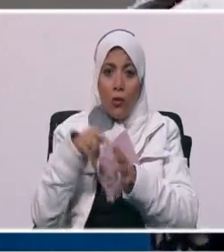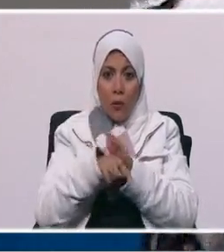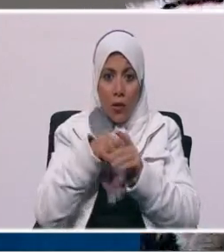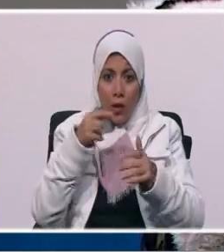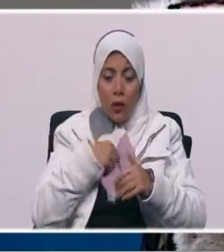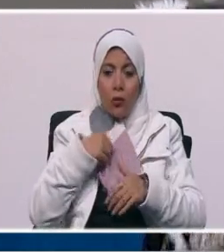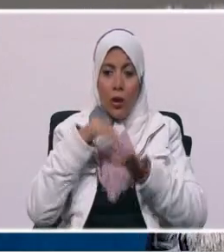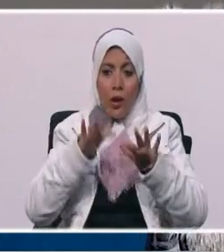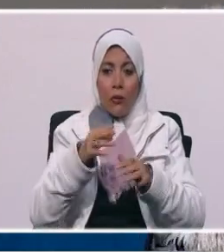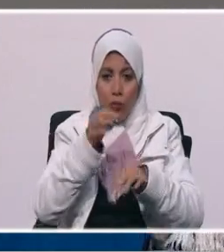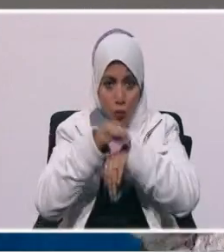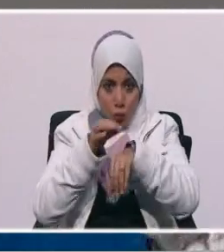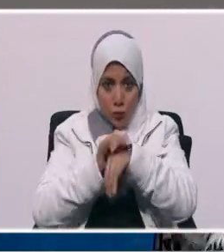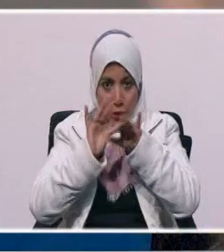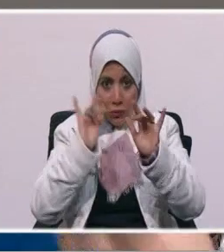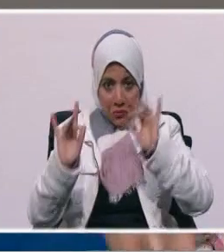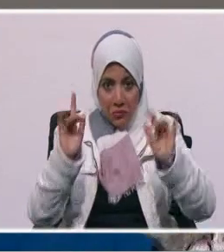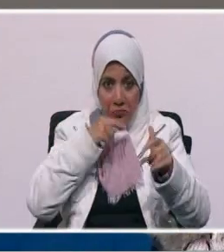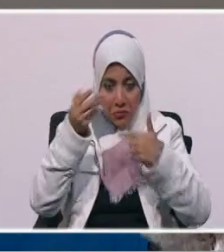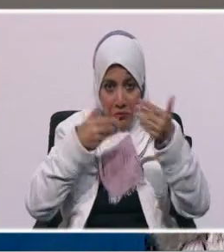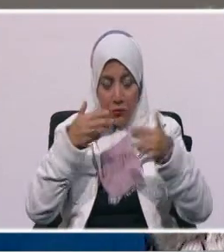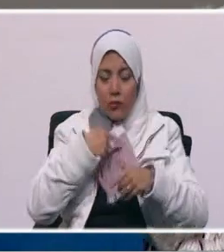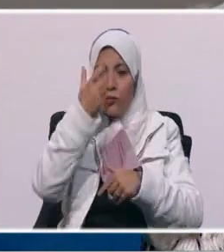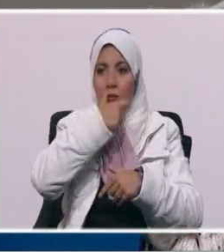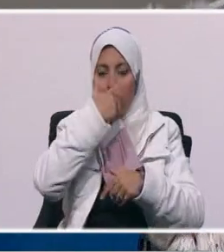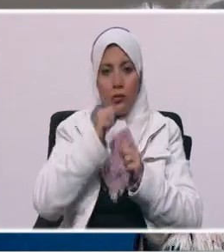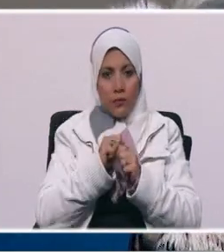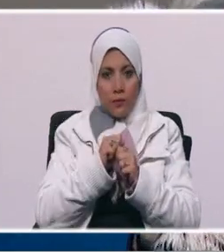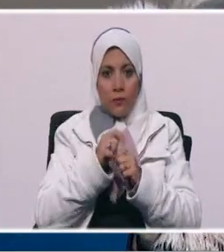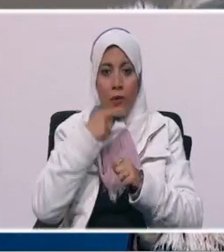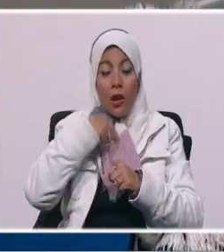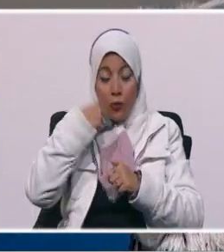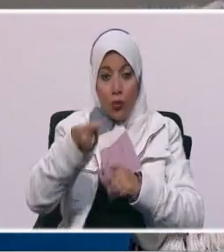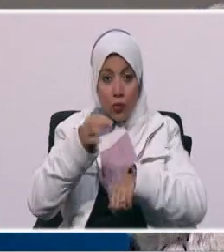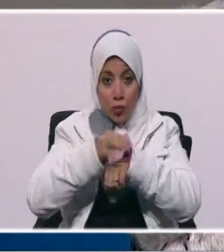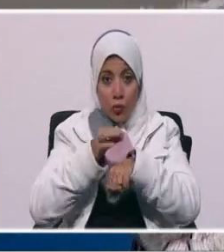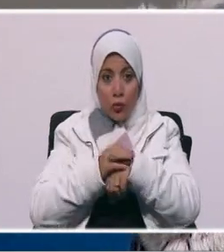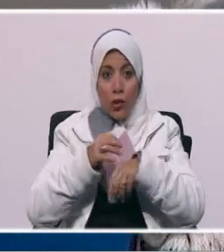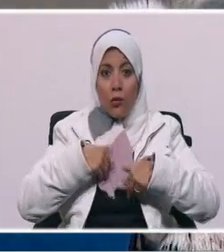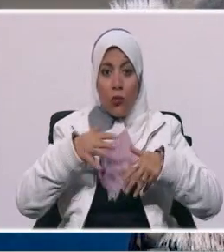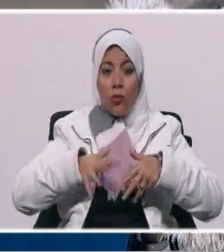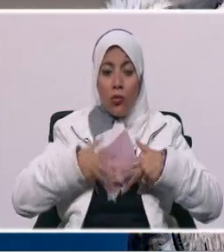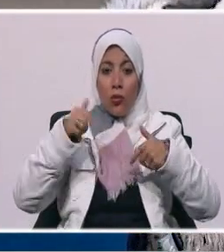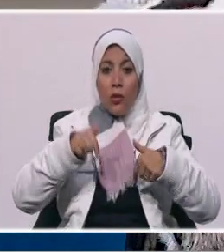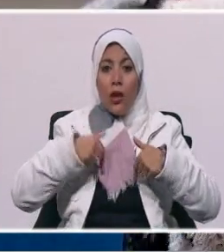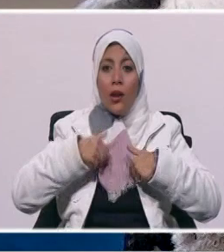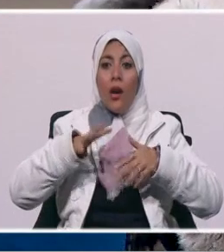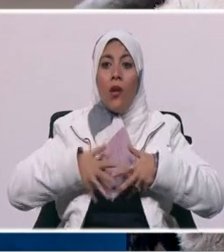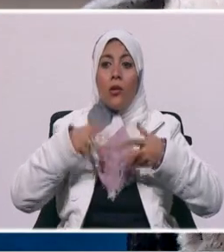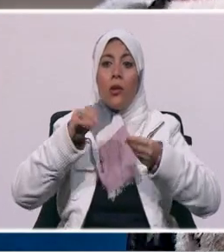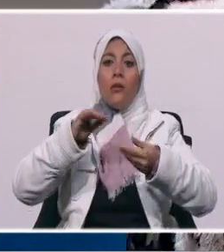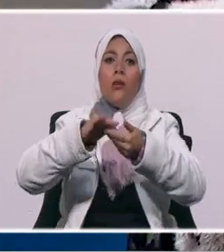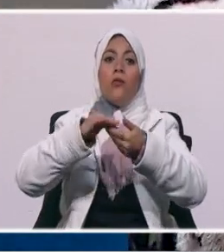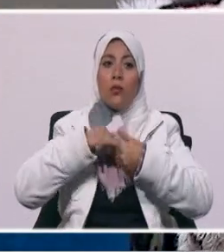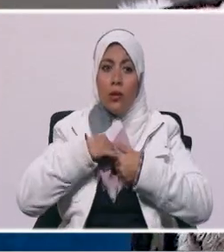وكانت دموعي نازله لوحدها من غير ما وشي يتحرك، بقول له انا قدامك دلوقتي عشان انت